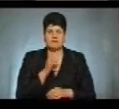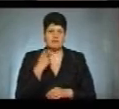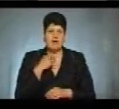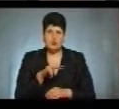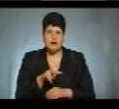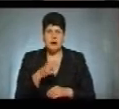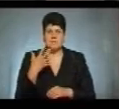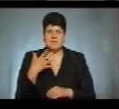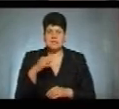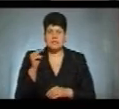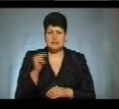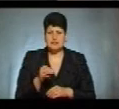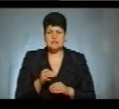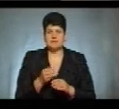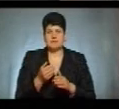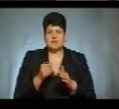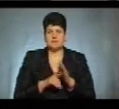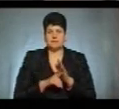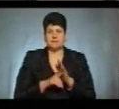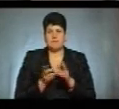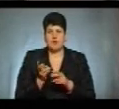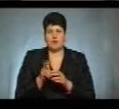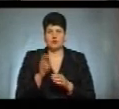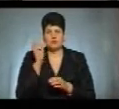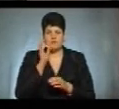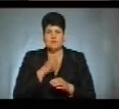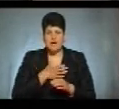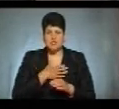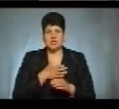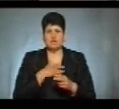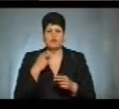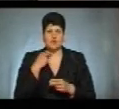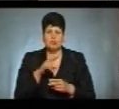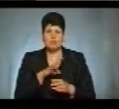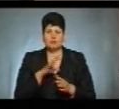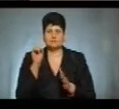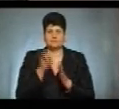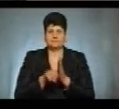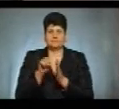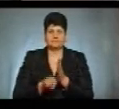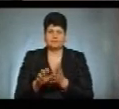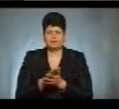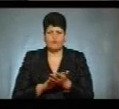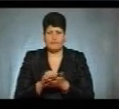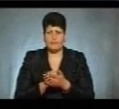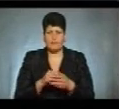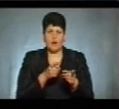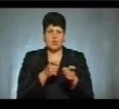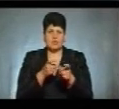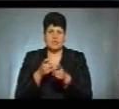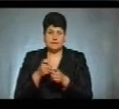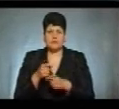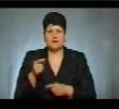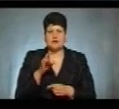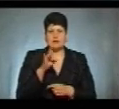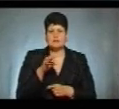50 тисяч перед приходом Ніці в жорстокий спосіб в наших тюрмах було закатовано і розстріляно. Тернополянка